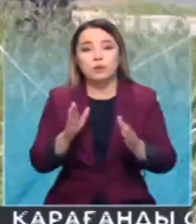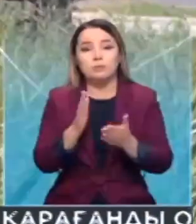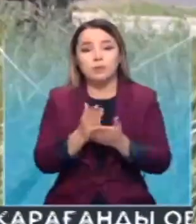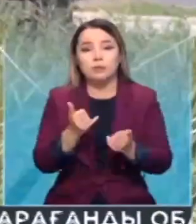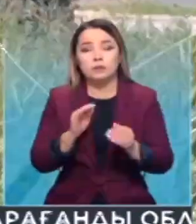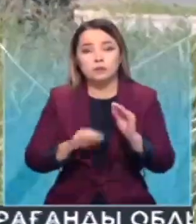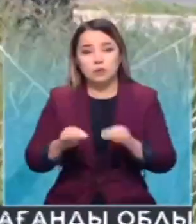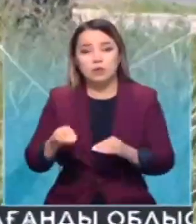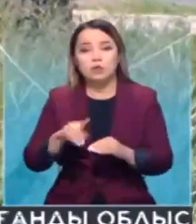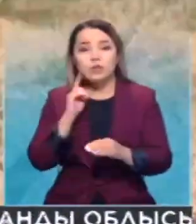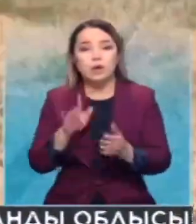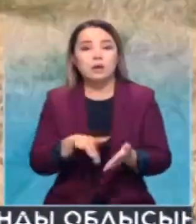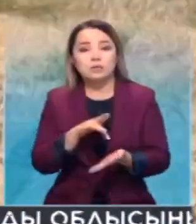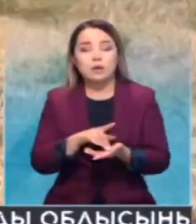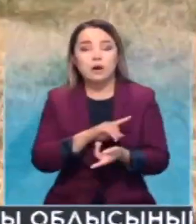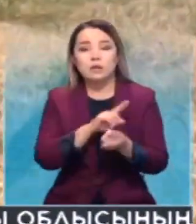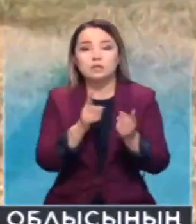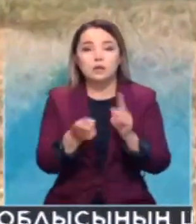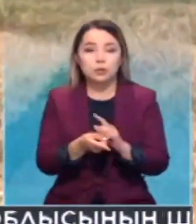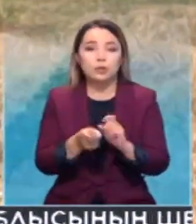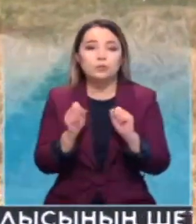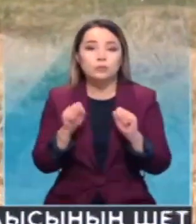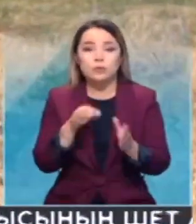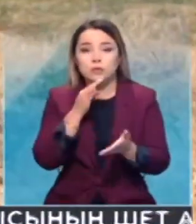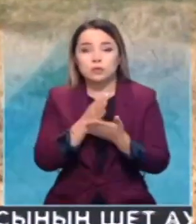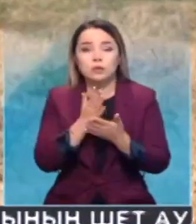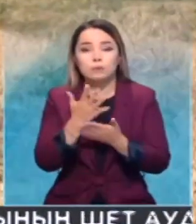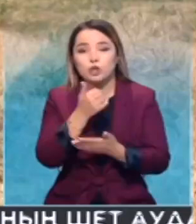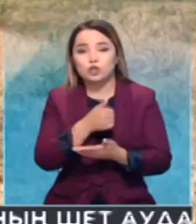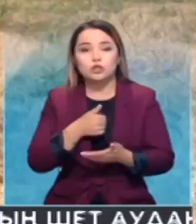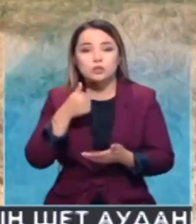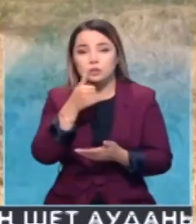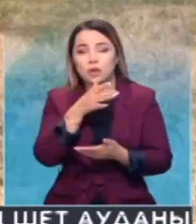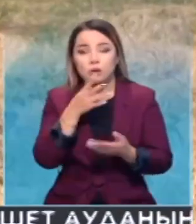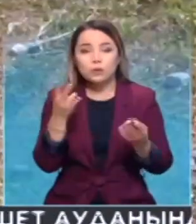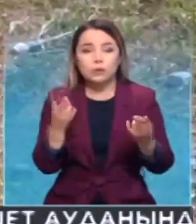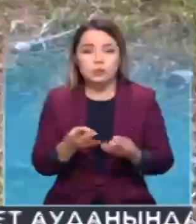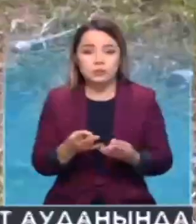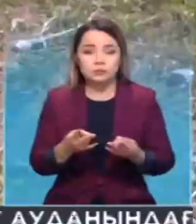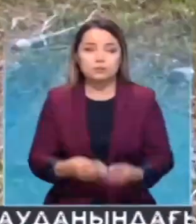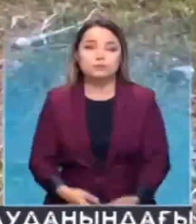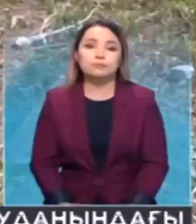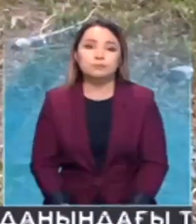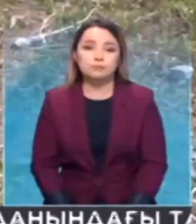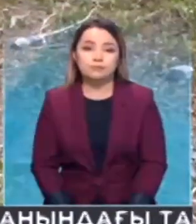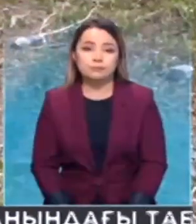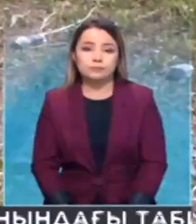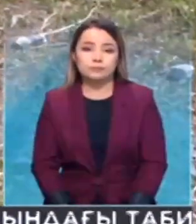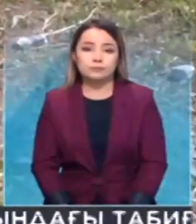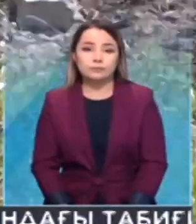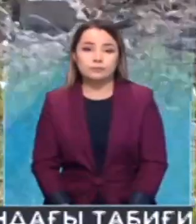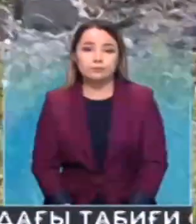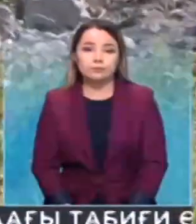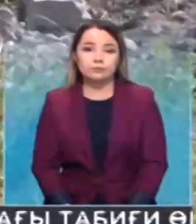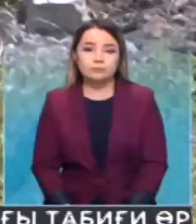жаңға жайлы жасыл қалаға айналдыруға кемінде 5 жылдай уақыт кетеді. Шерхан Жамбулұлы, Бахтиёр Омар,